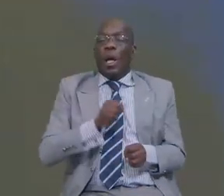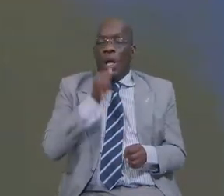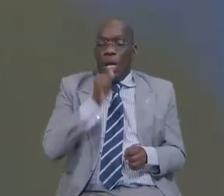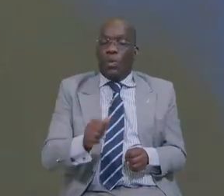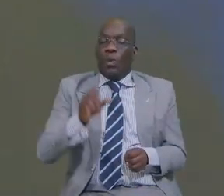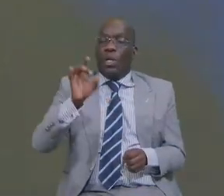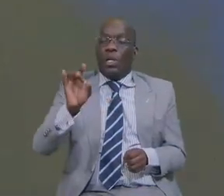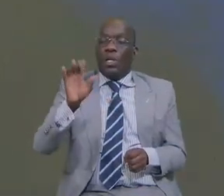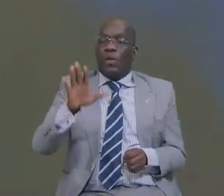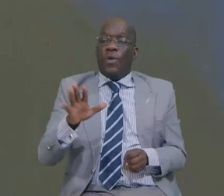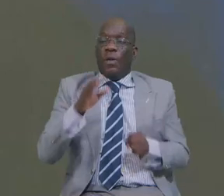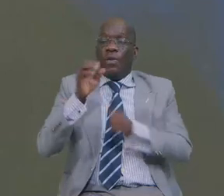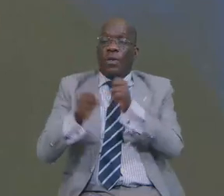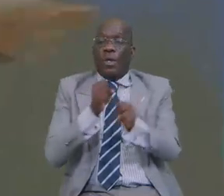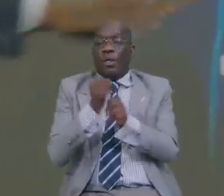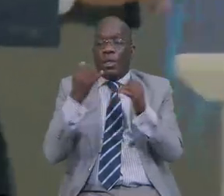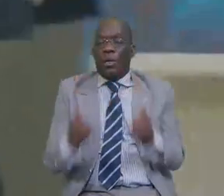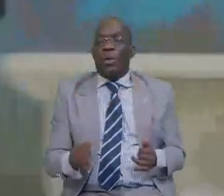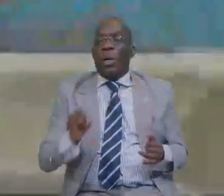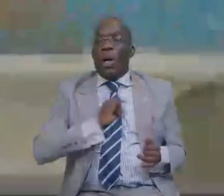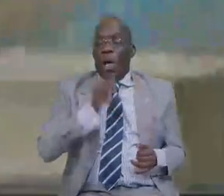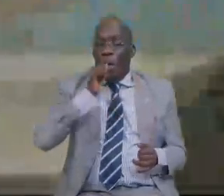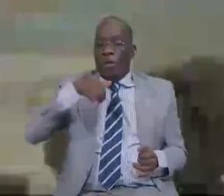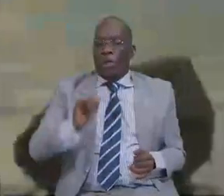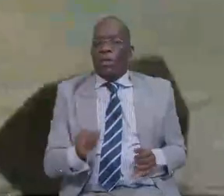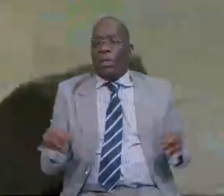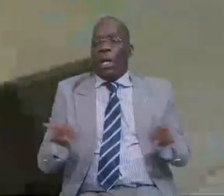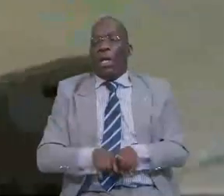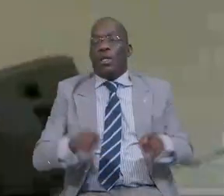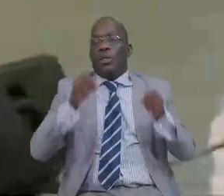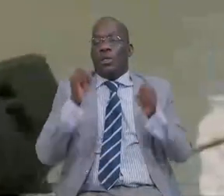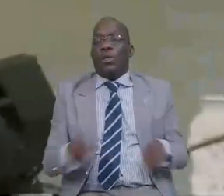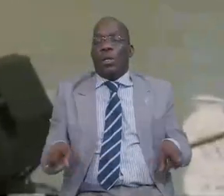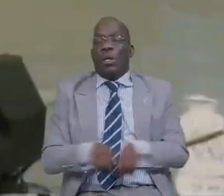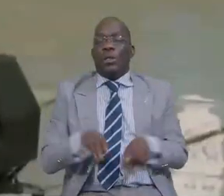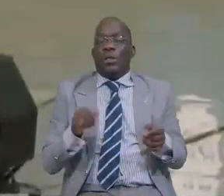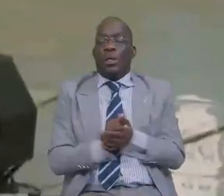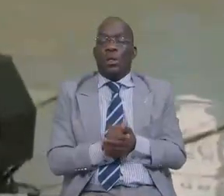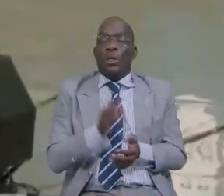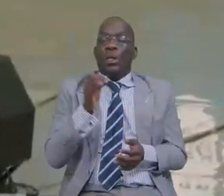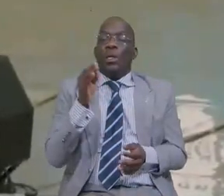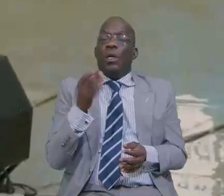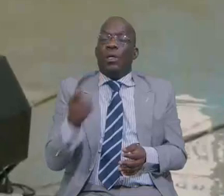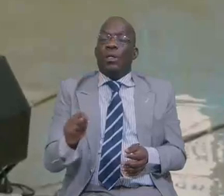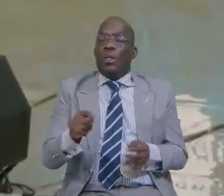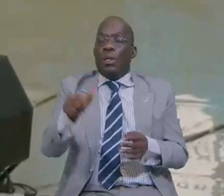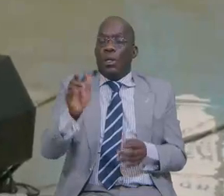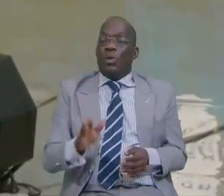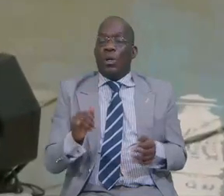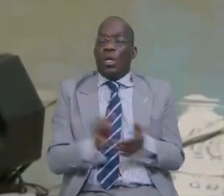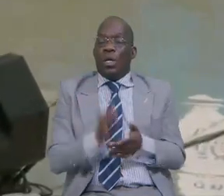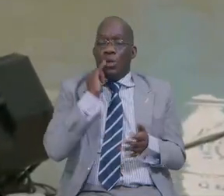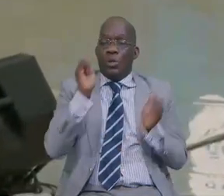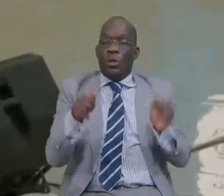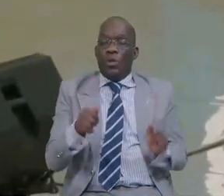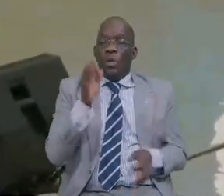85 ans. Je suis aussi fort comme je l'étais. Le Dieu qui est capable. Quand tu médites cela,